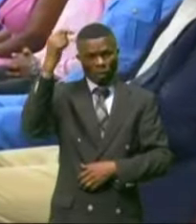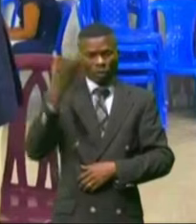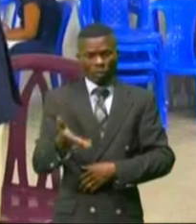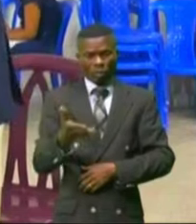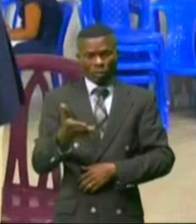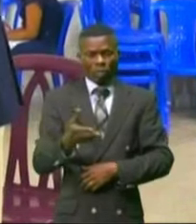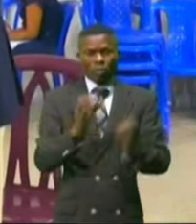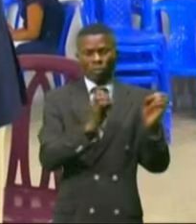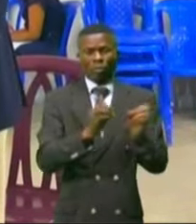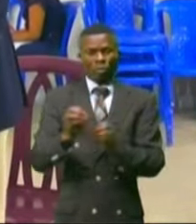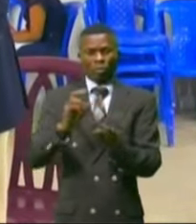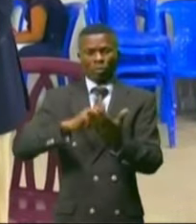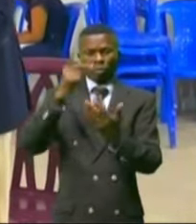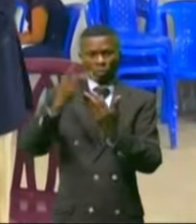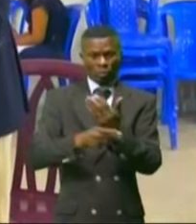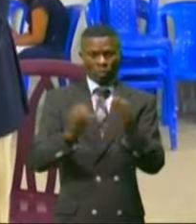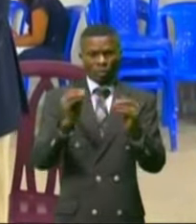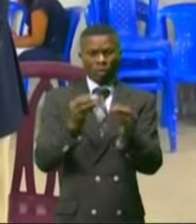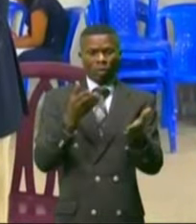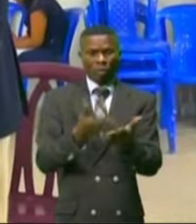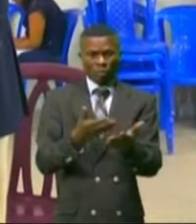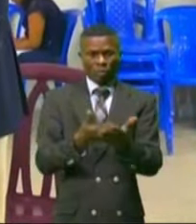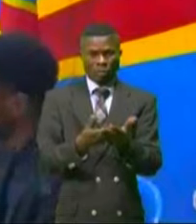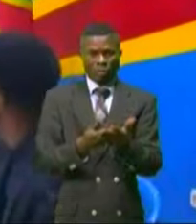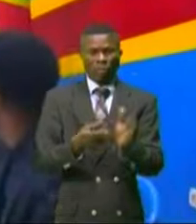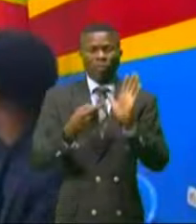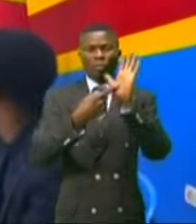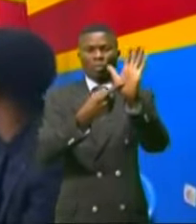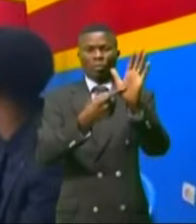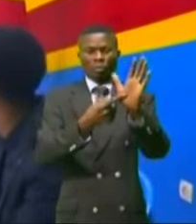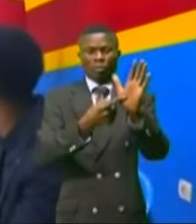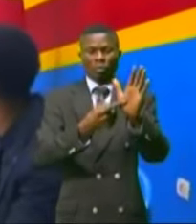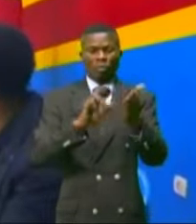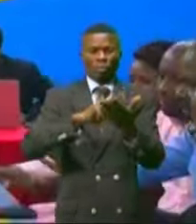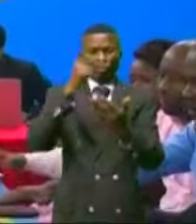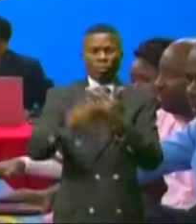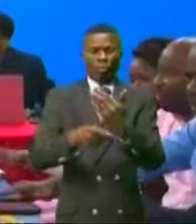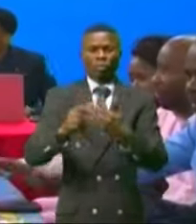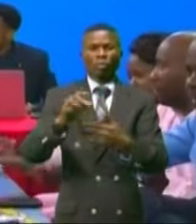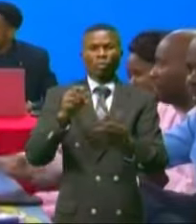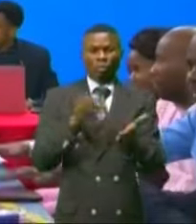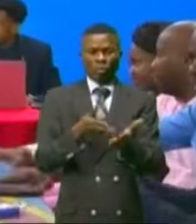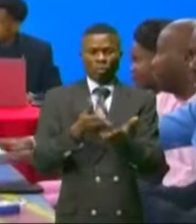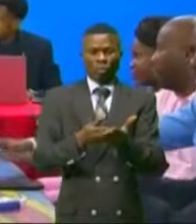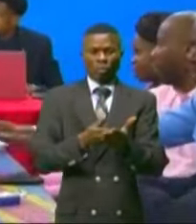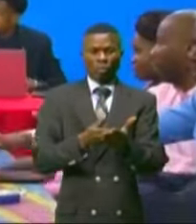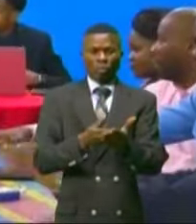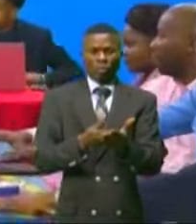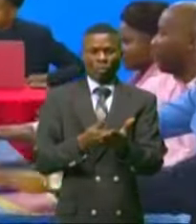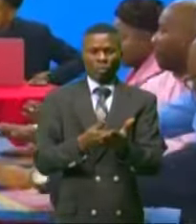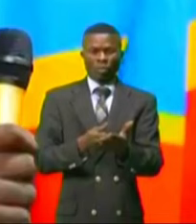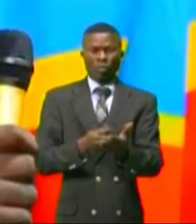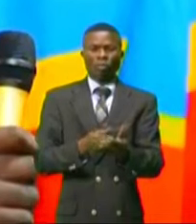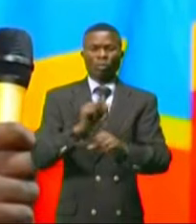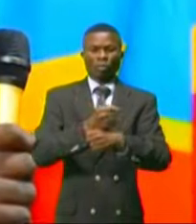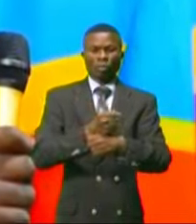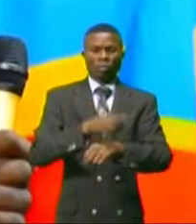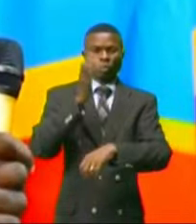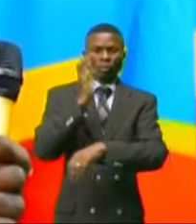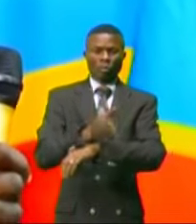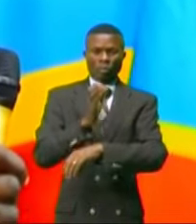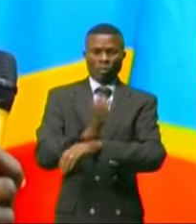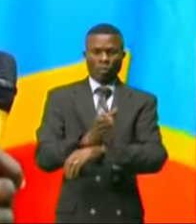était prévu à l'ordre de cette rencontre la présentation de l'ordre du jour qui comprenait l'installation du